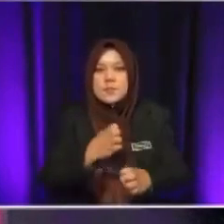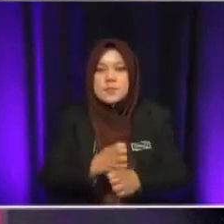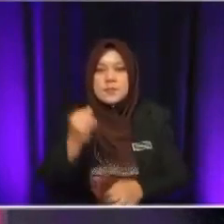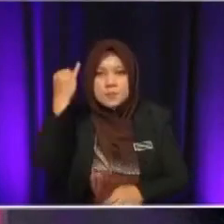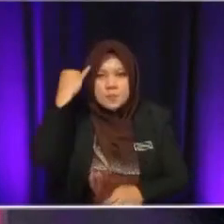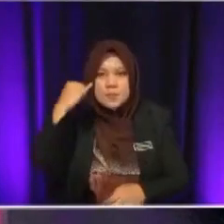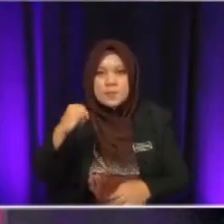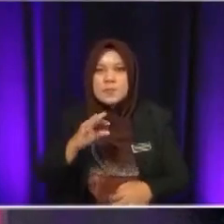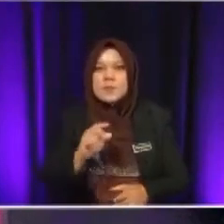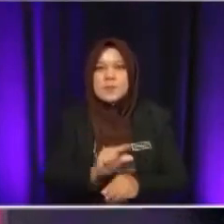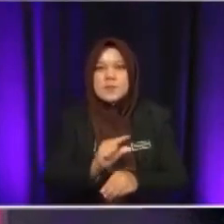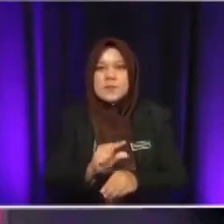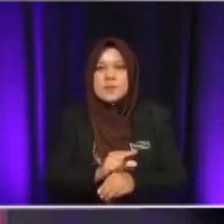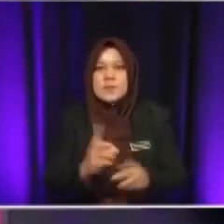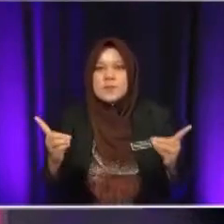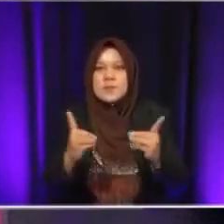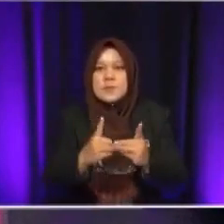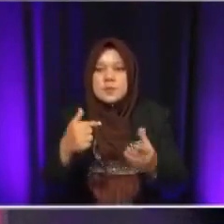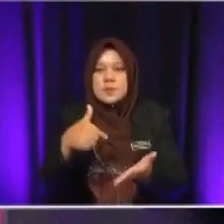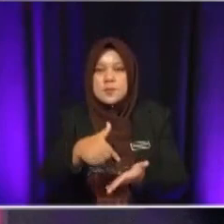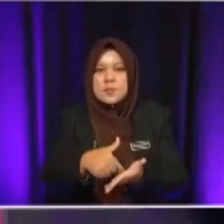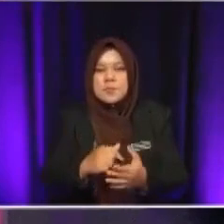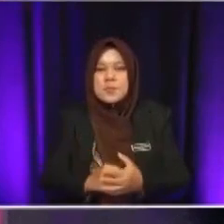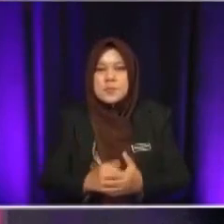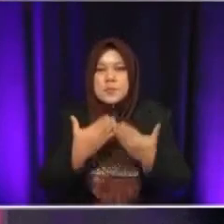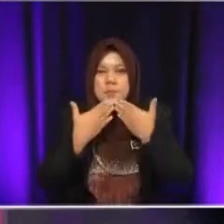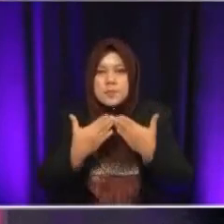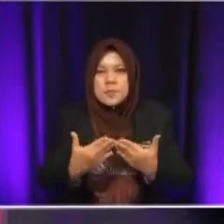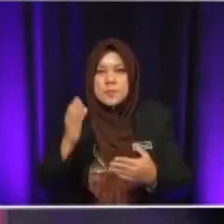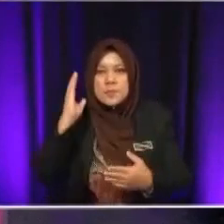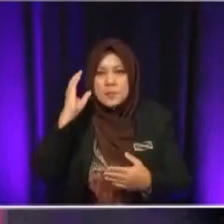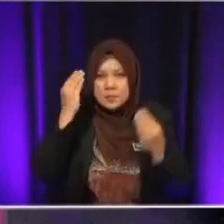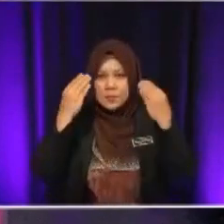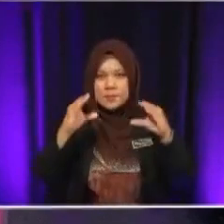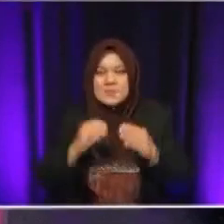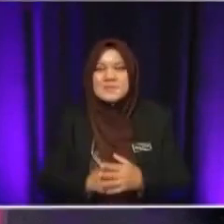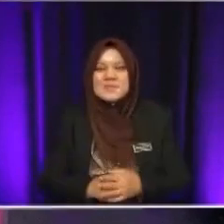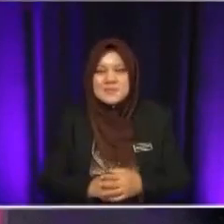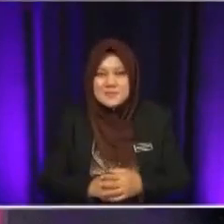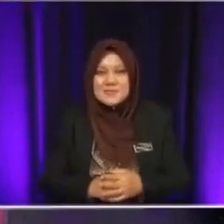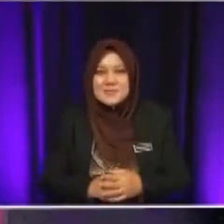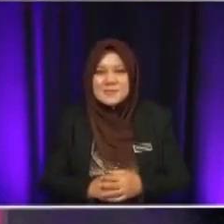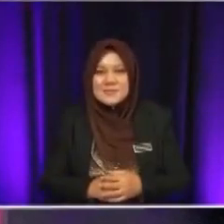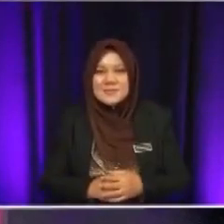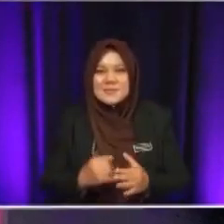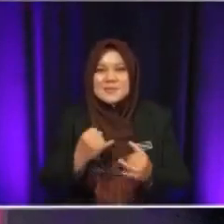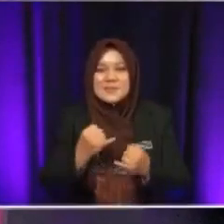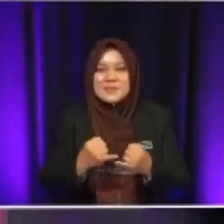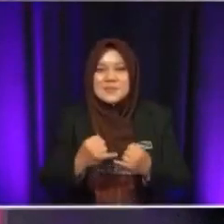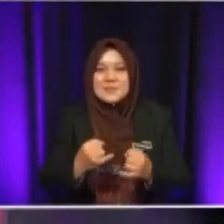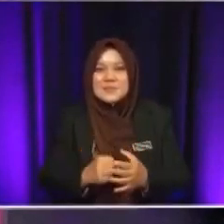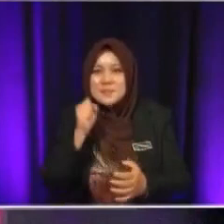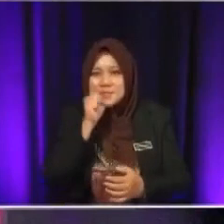ilmu ini bermanfaat kepada anda. Kita jumpa lagi di episod akan datang. Terima kasih cikgu Ayumi. Okay, terima kasih cikgu Ziana. Kita nak akhiri kelas kita dengan